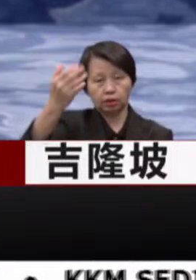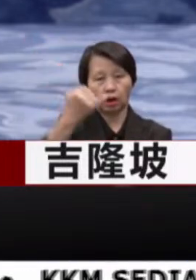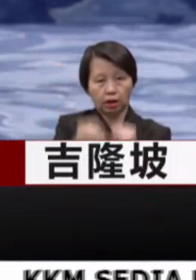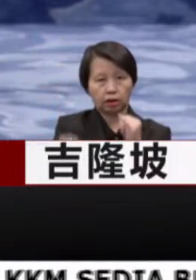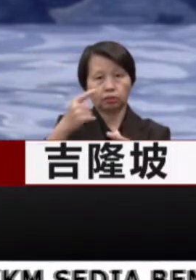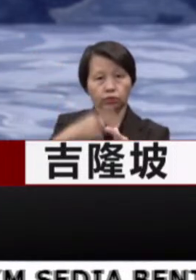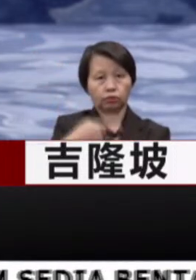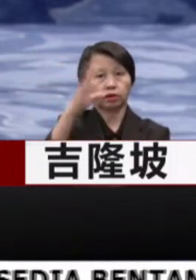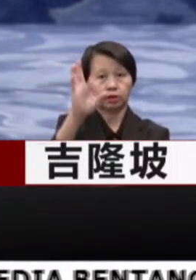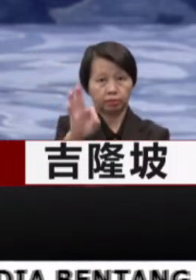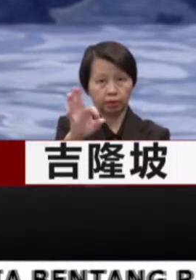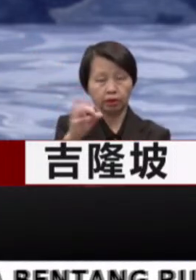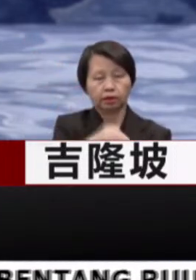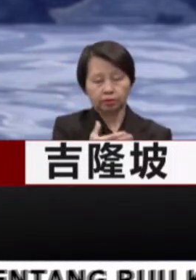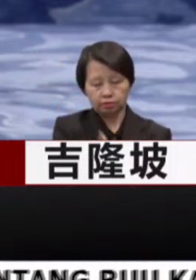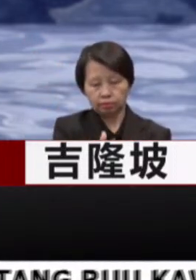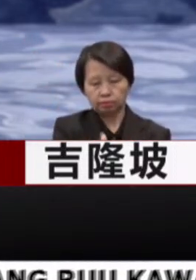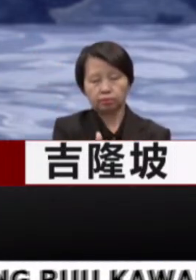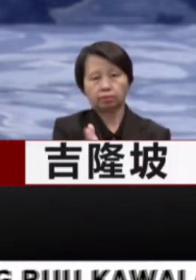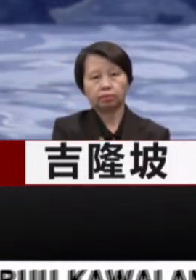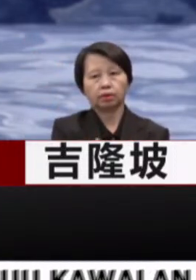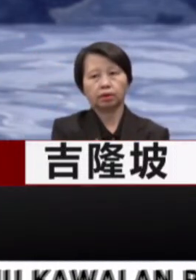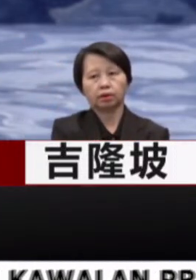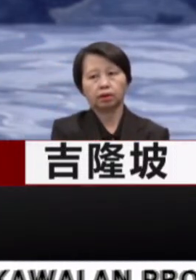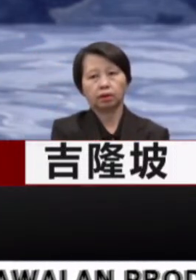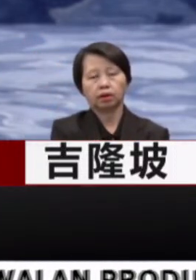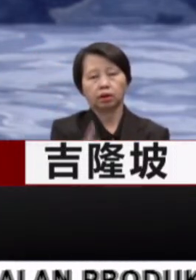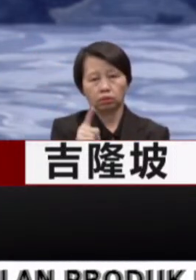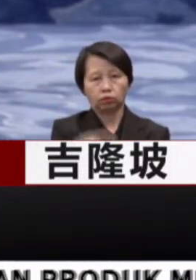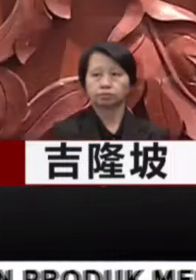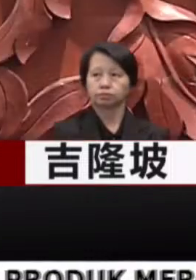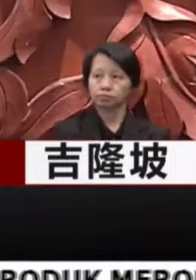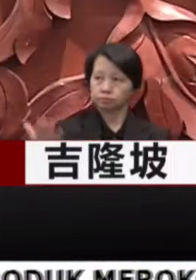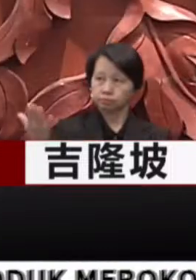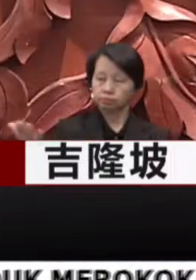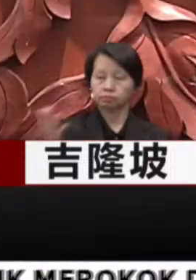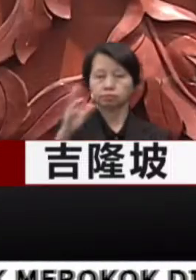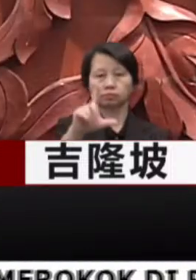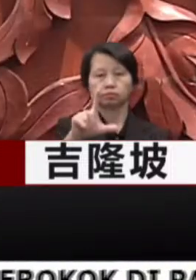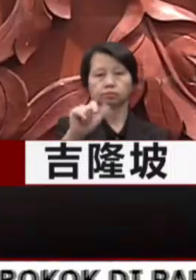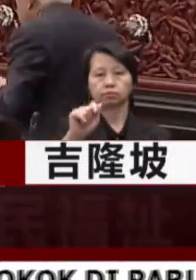September dan belanjawan Oktober.